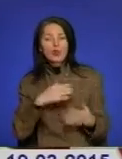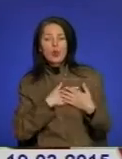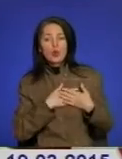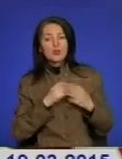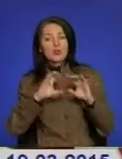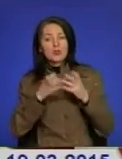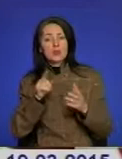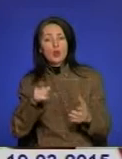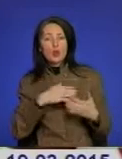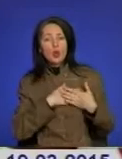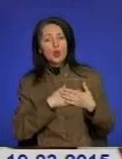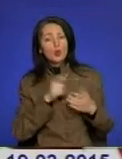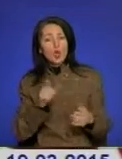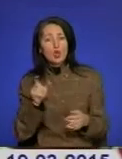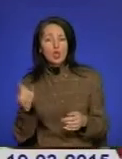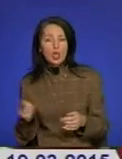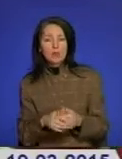любить людей.